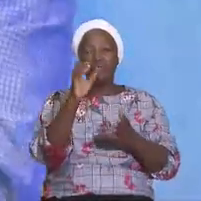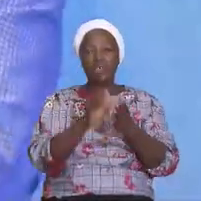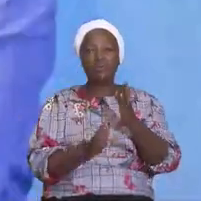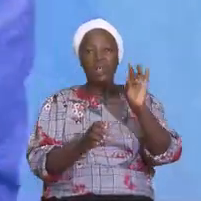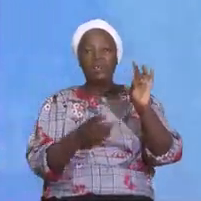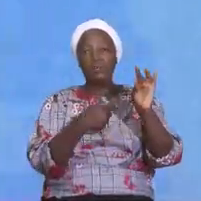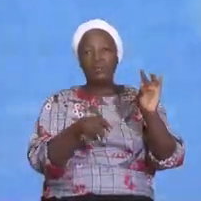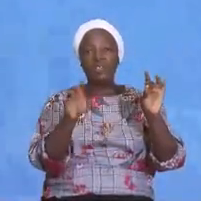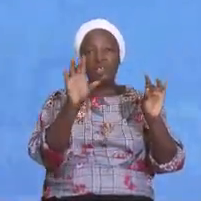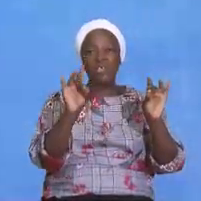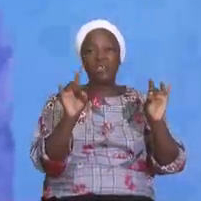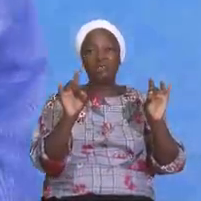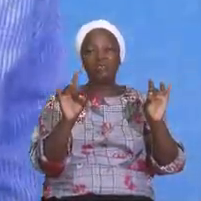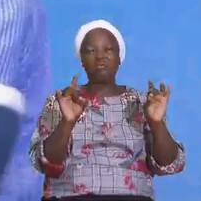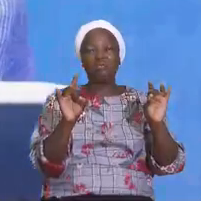sortent.